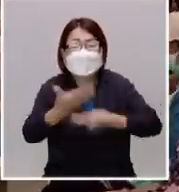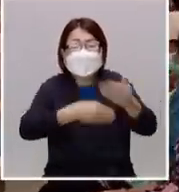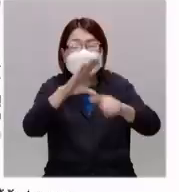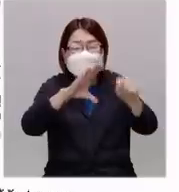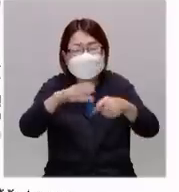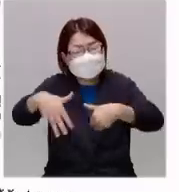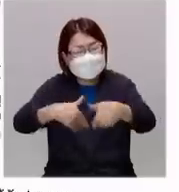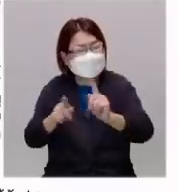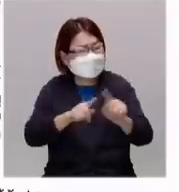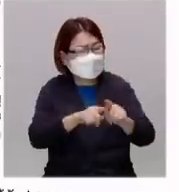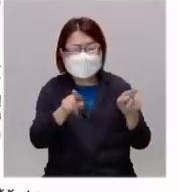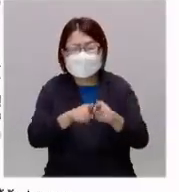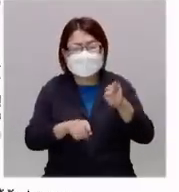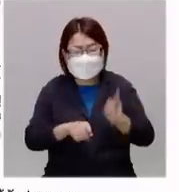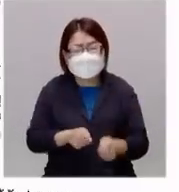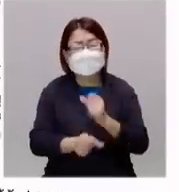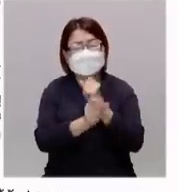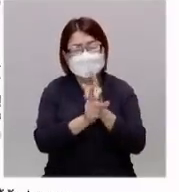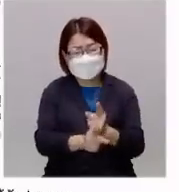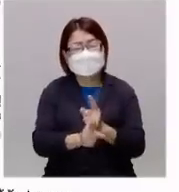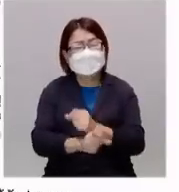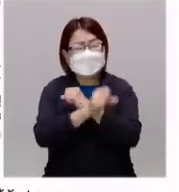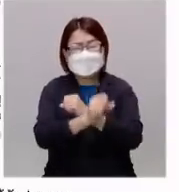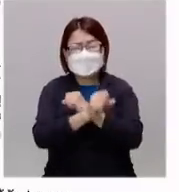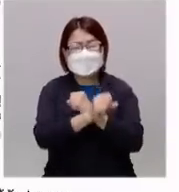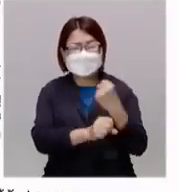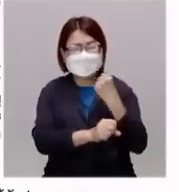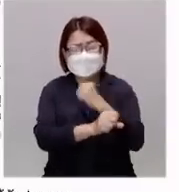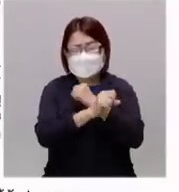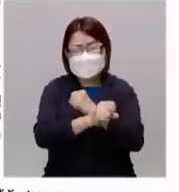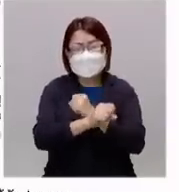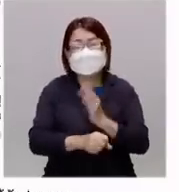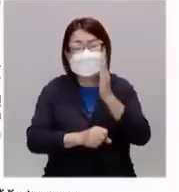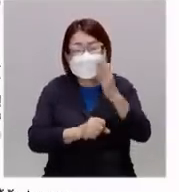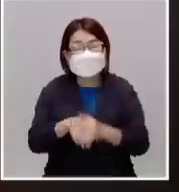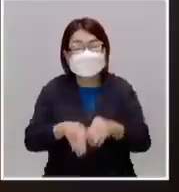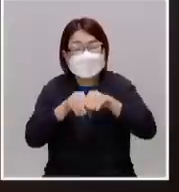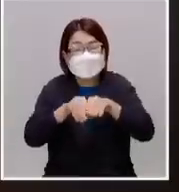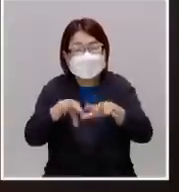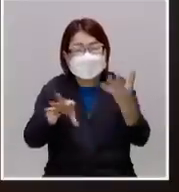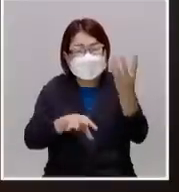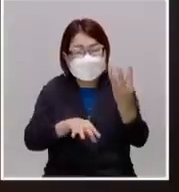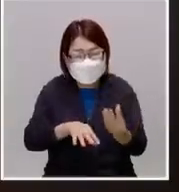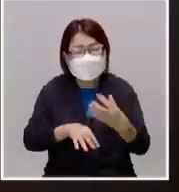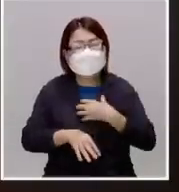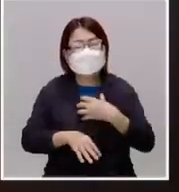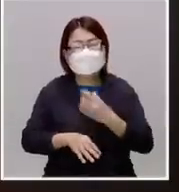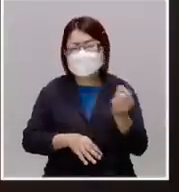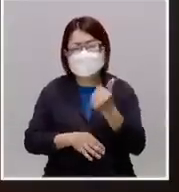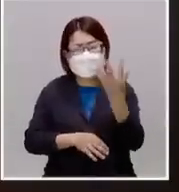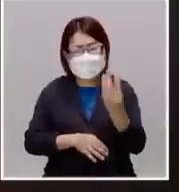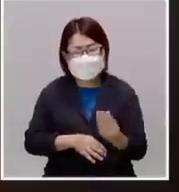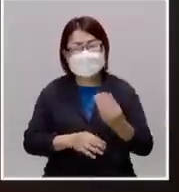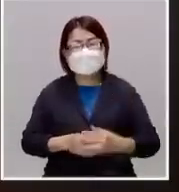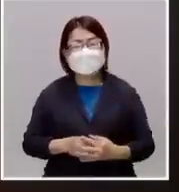กันปฏิบัติตามมาตรการป้องกันการแพร่ระบาดอย่างเคร่งครัดเพื่อให้สถานการณ์การระบาดนั้นดีขึ้นโดยเร็วครับ